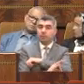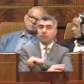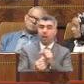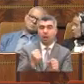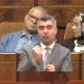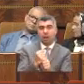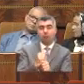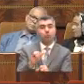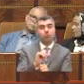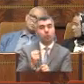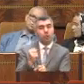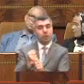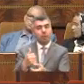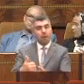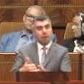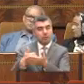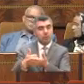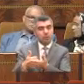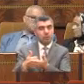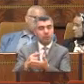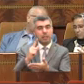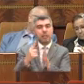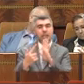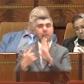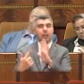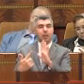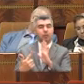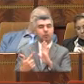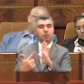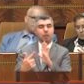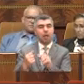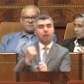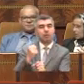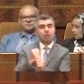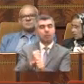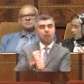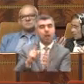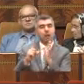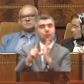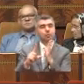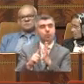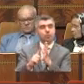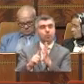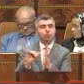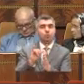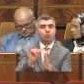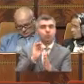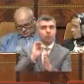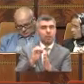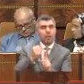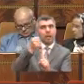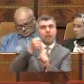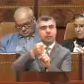غادي نعملوا ليهم، والمادة 17 من مدونة الشغل وكيفاش غادي نتعاملوا معها في هذا